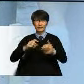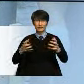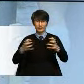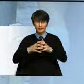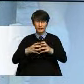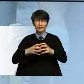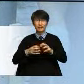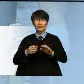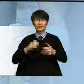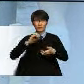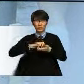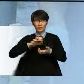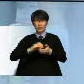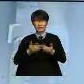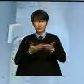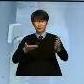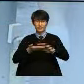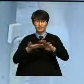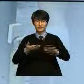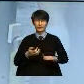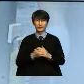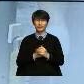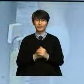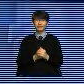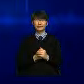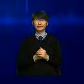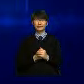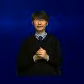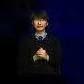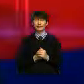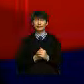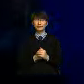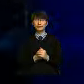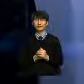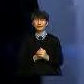만들어 배달했는데요. 현장에 양재정 기자가 다녀왔습니다.